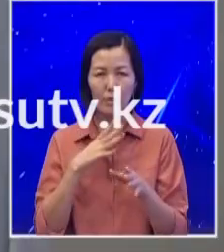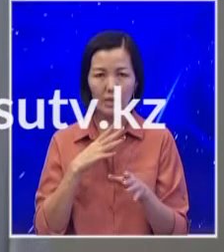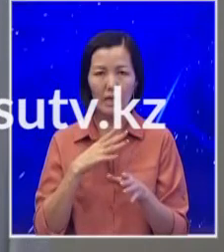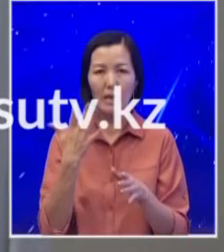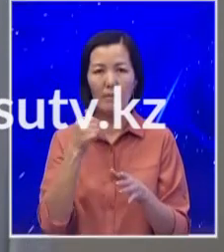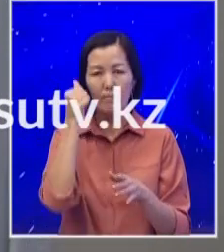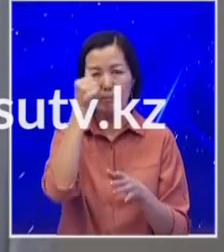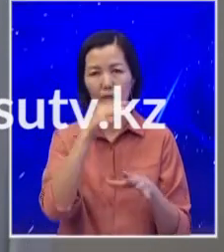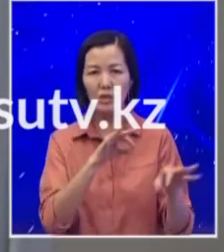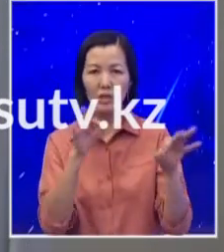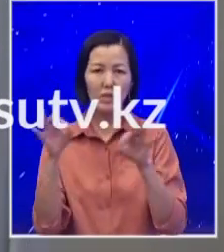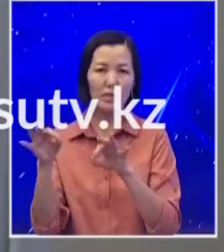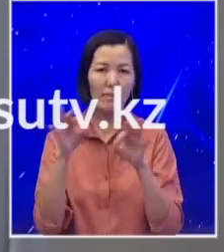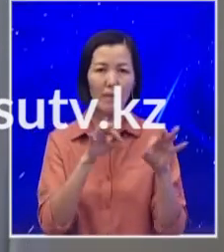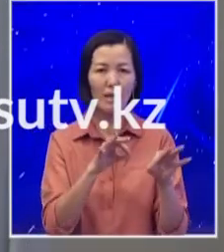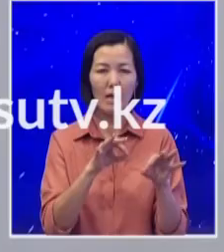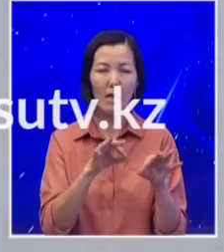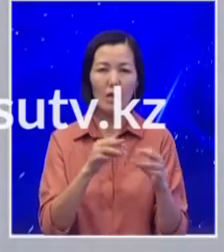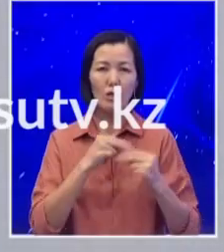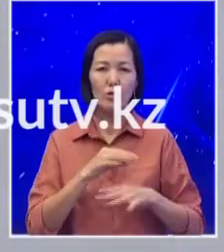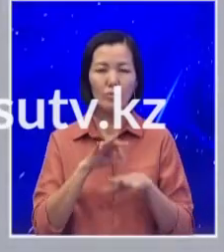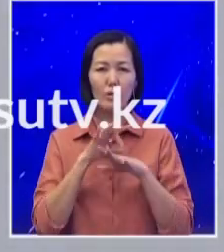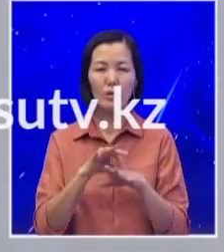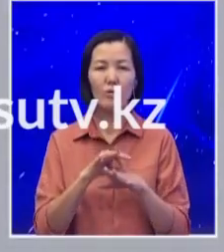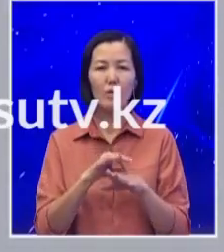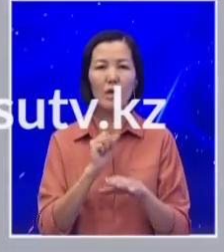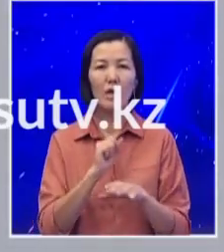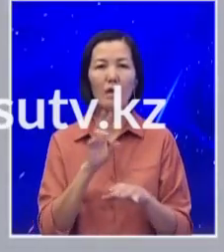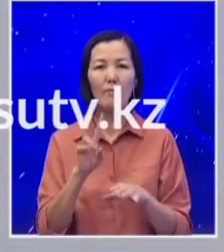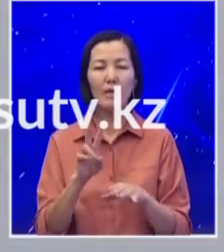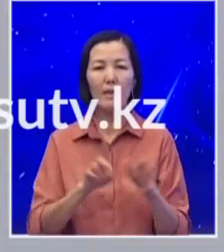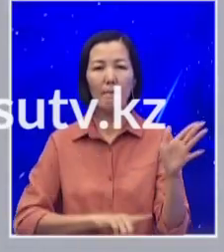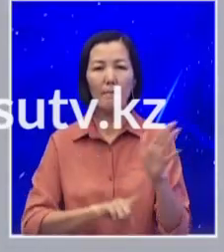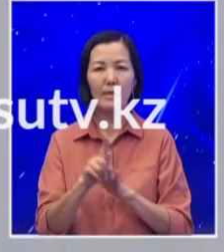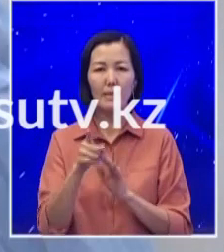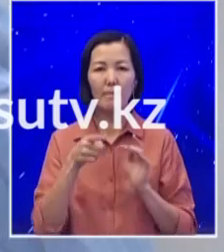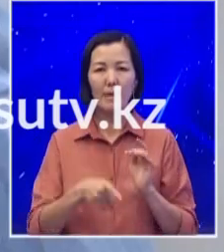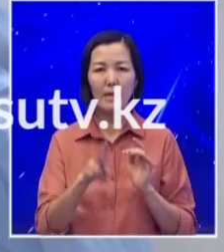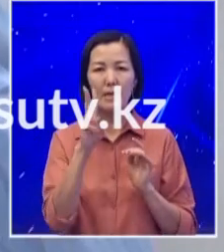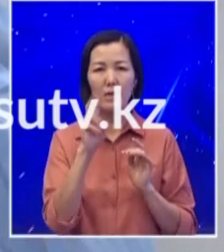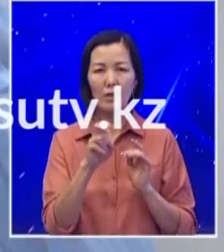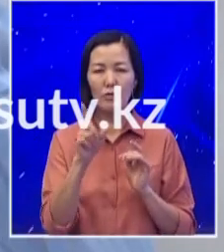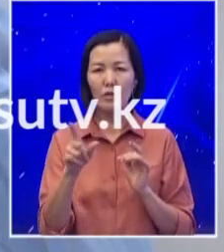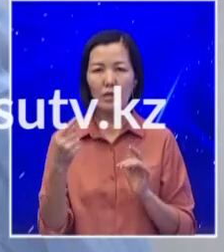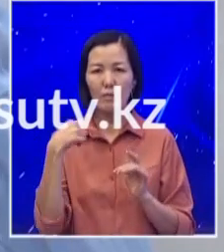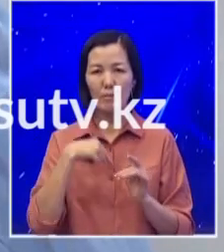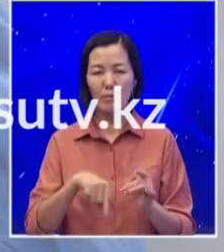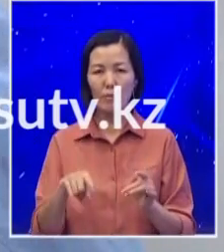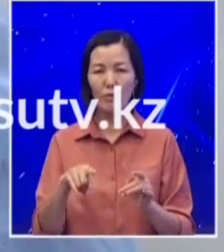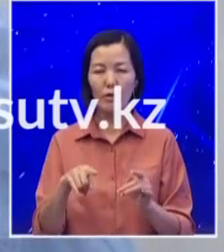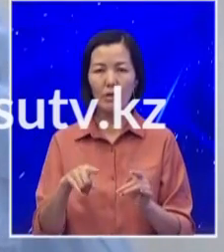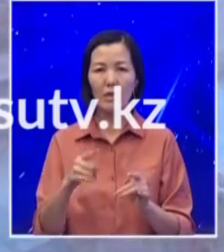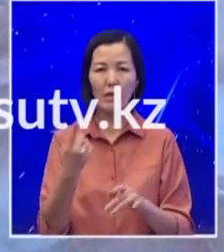5 жылжымалы бригада жұмыс істеуде. Ақпаннан бастап мекеме көмегімен 1200 адамның иммунитеті жасанды